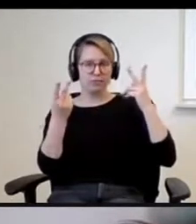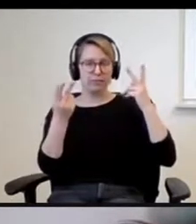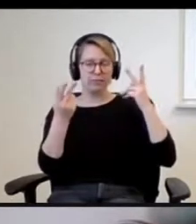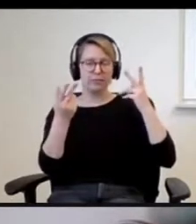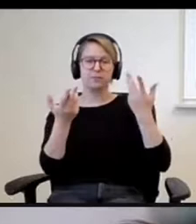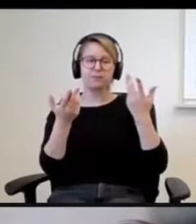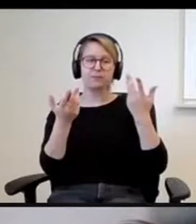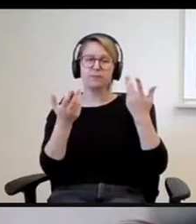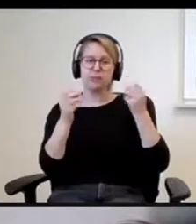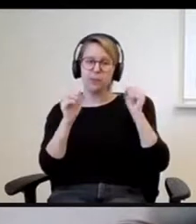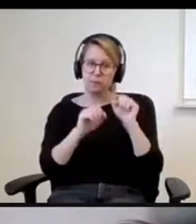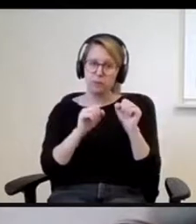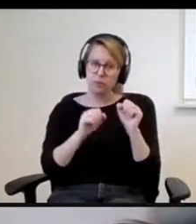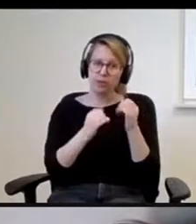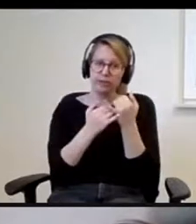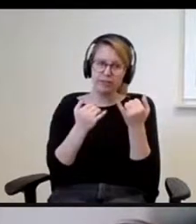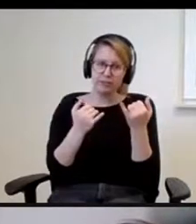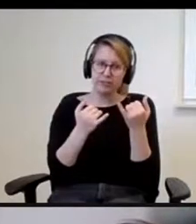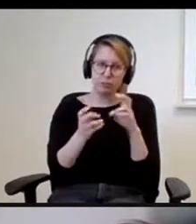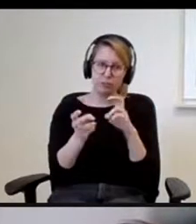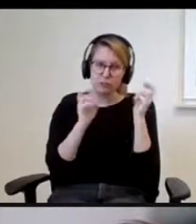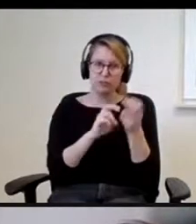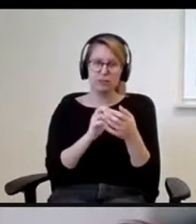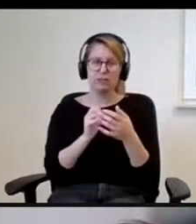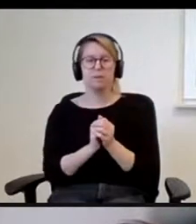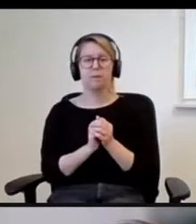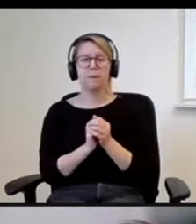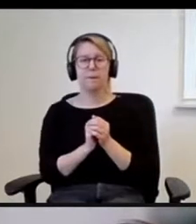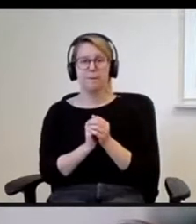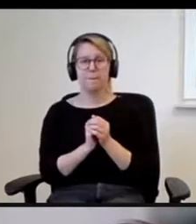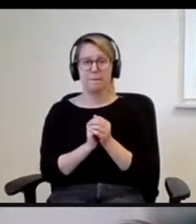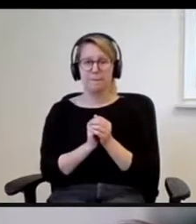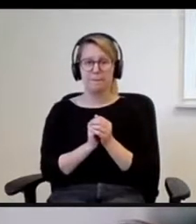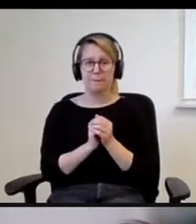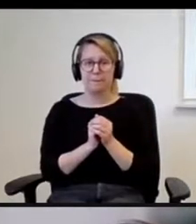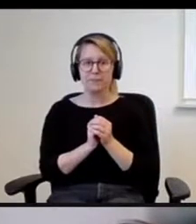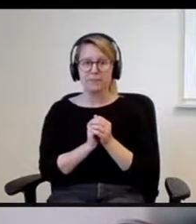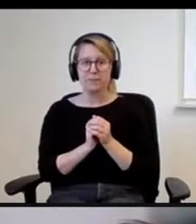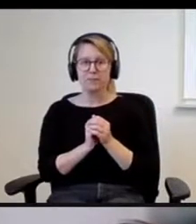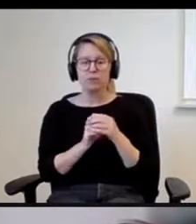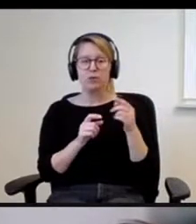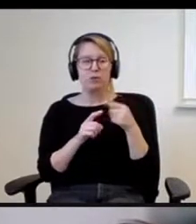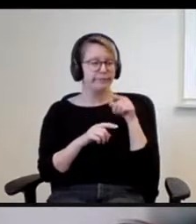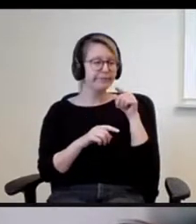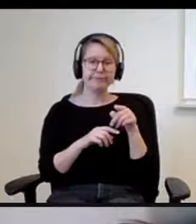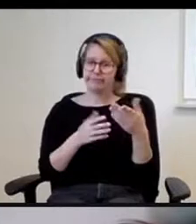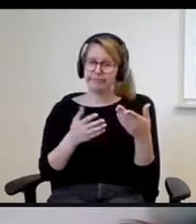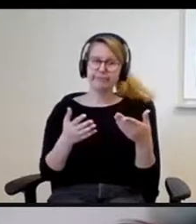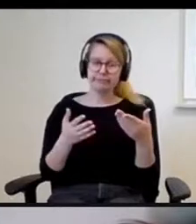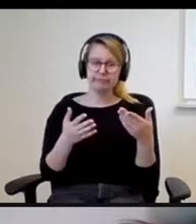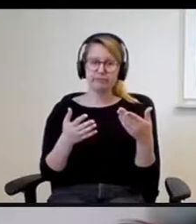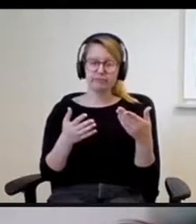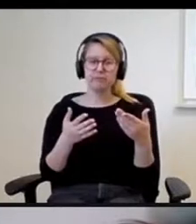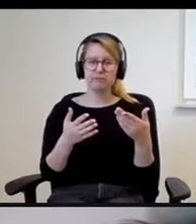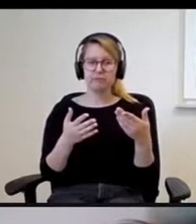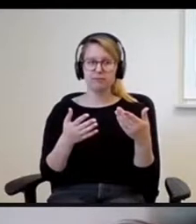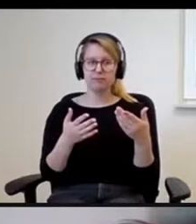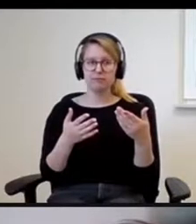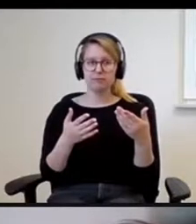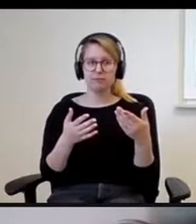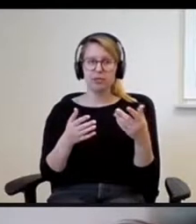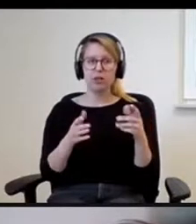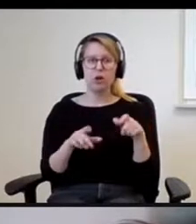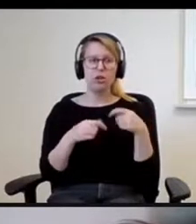soft law, ce qu'on appelle soft law. Et très concrètement, on a des indicateurs de suivi dans différents domaines